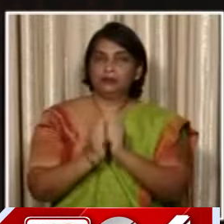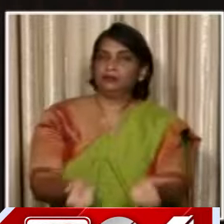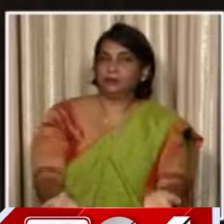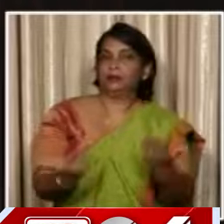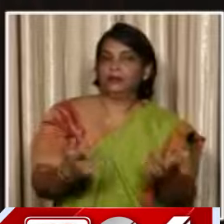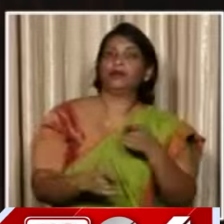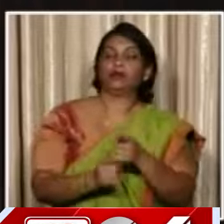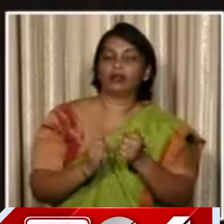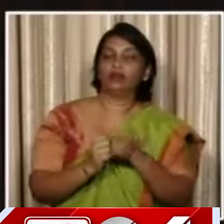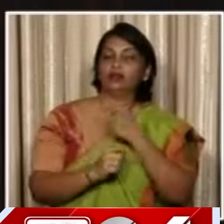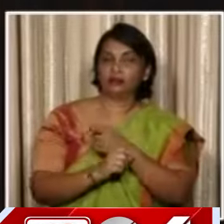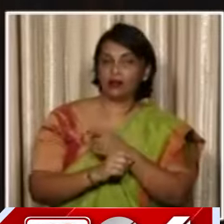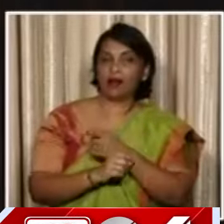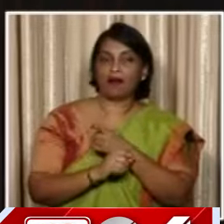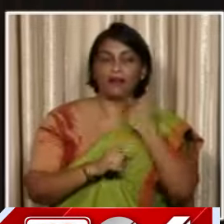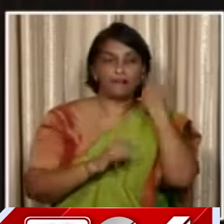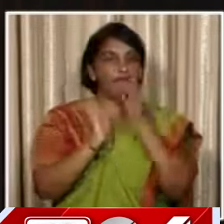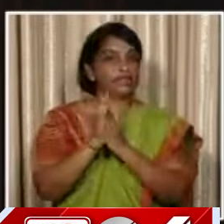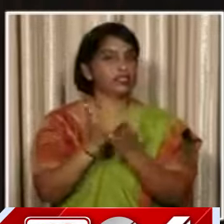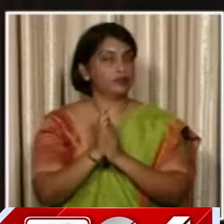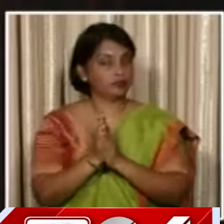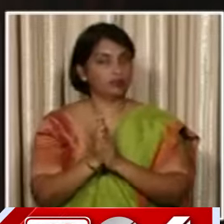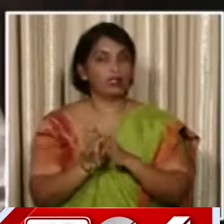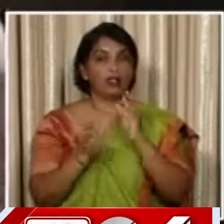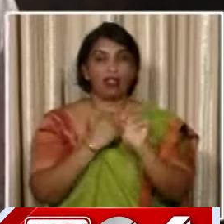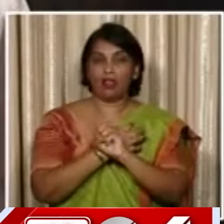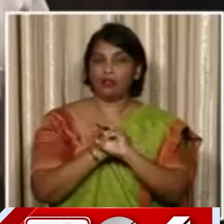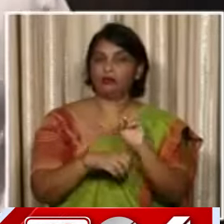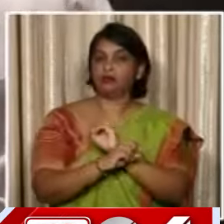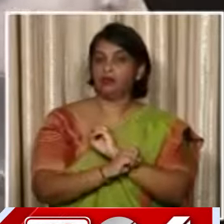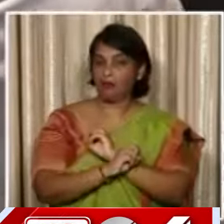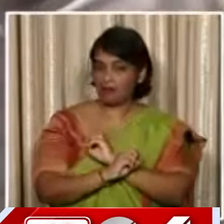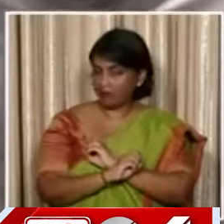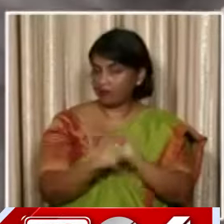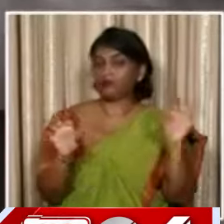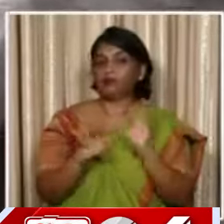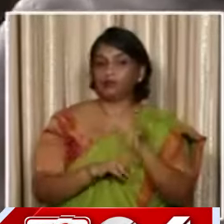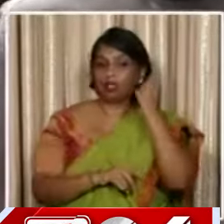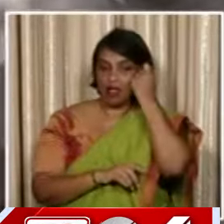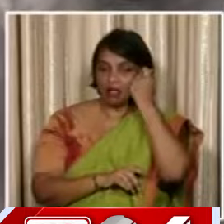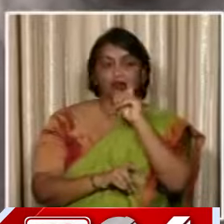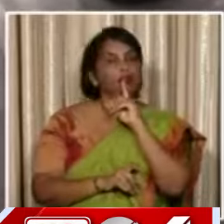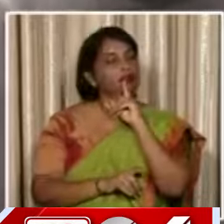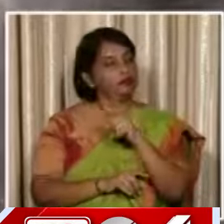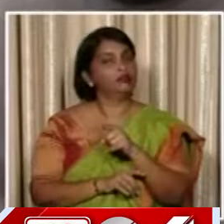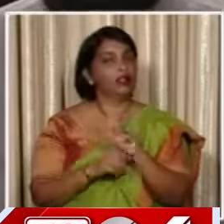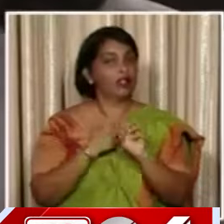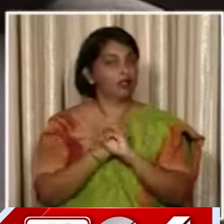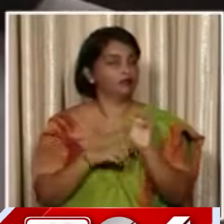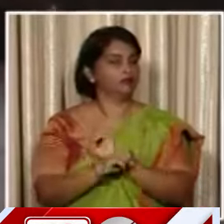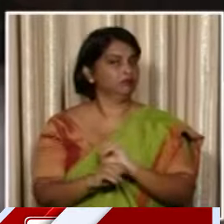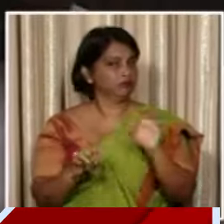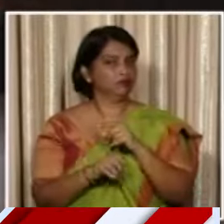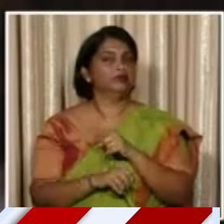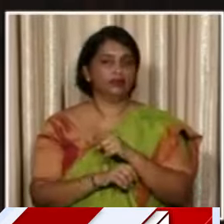උසිගන්නන්න පටන් ගත්තා. විශේෂයෙන්ම සමාජ මාධ්‍යවල ලයිව් මේ තමන්ගේ අදහස් ප්‍රකාශ කරමින් සජීවීව අදහස්